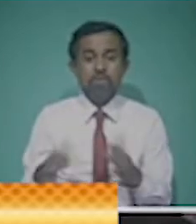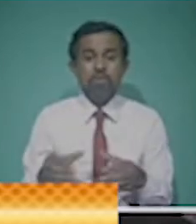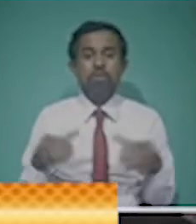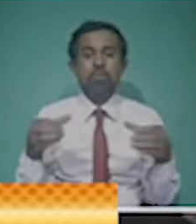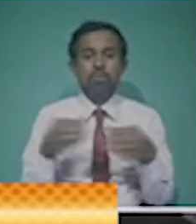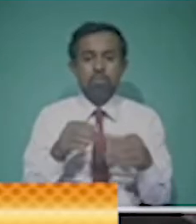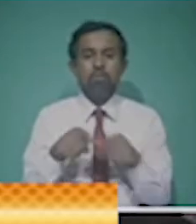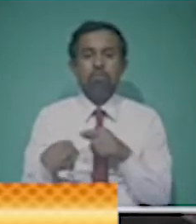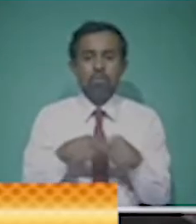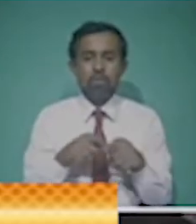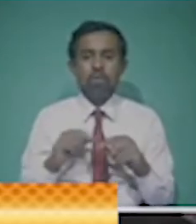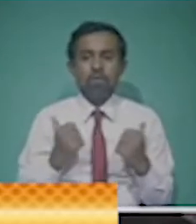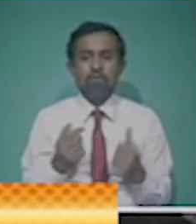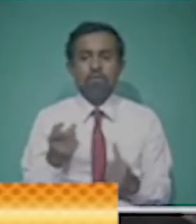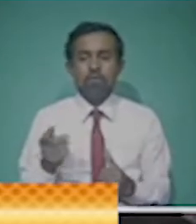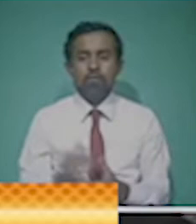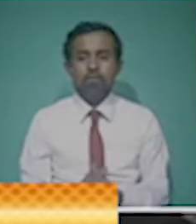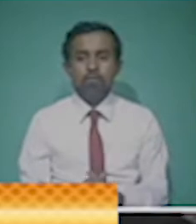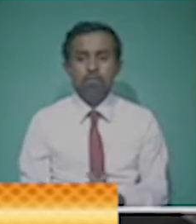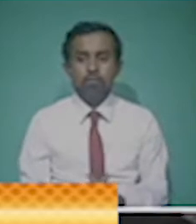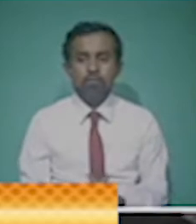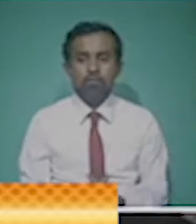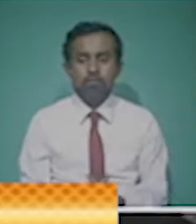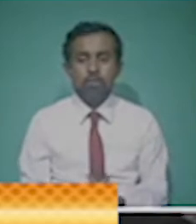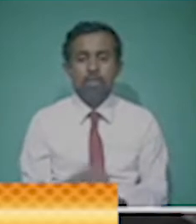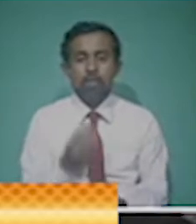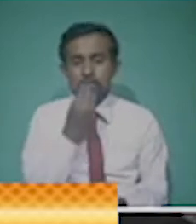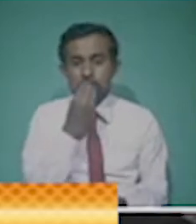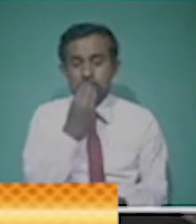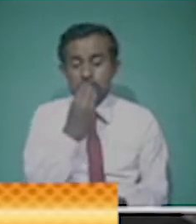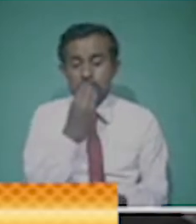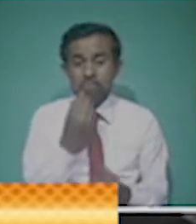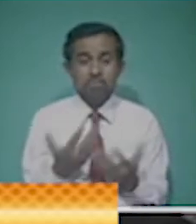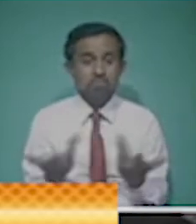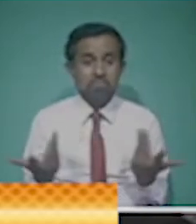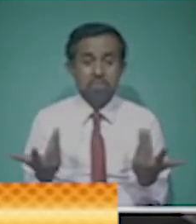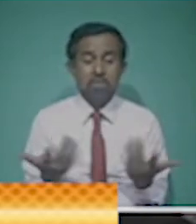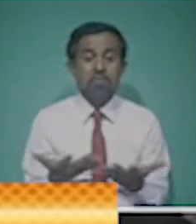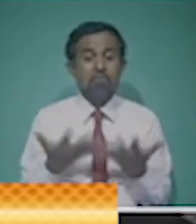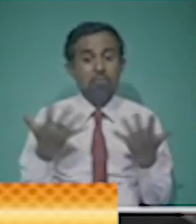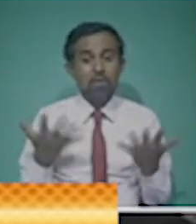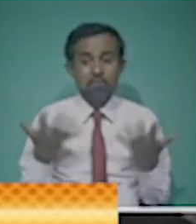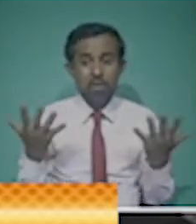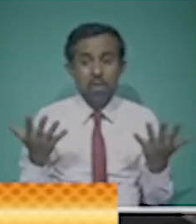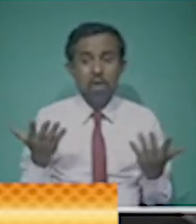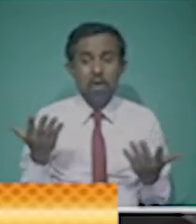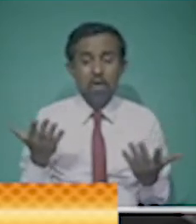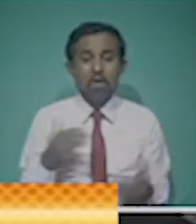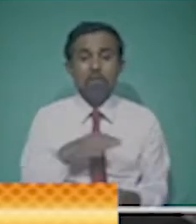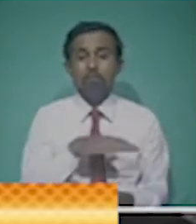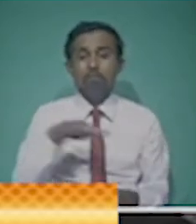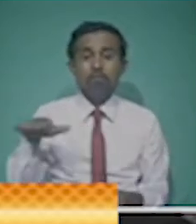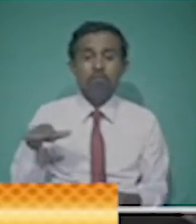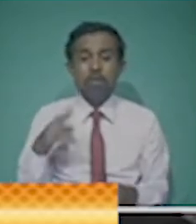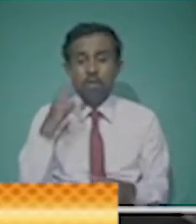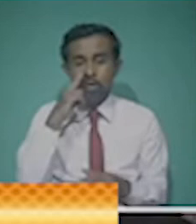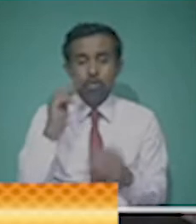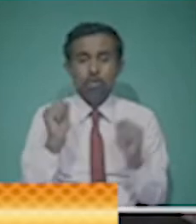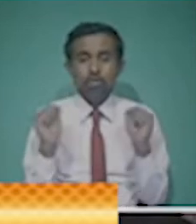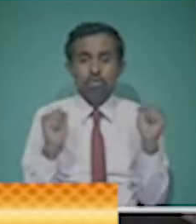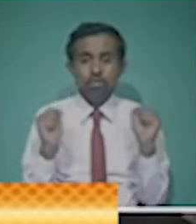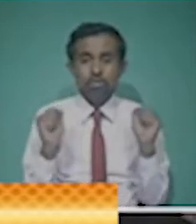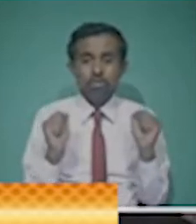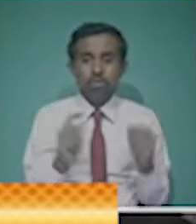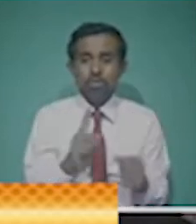மந்த போசன மிக அதிகமாக உள்ள ஒரு பிரதேசமாக நோரெலிய மாவட்டம் கணிக்கப்படுகின்றது. காரணம் அந்த மக்களுடைய